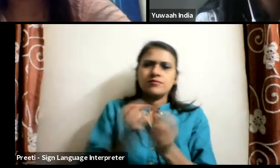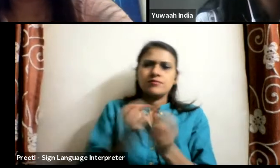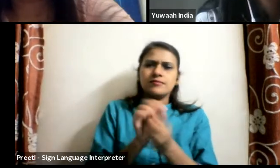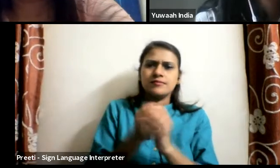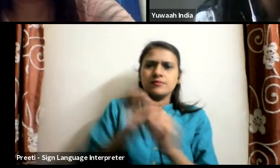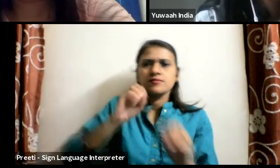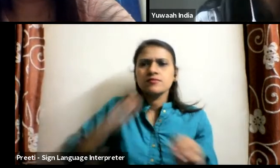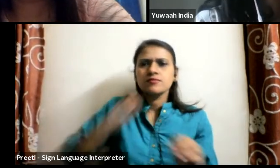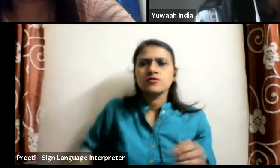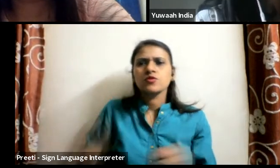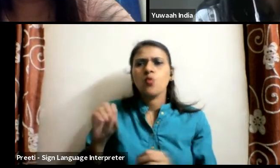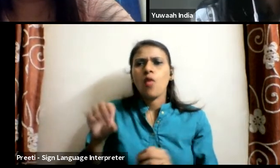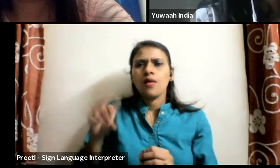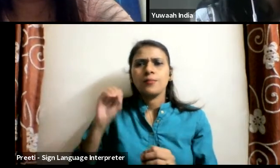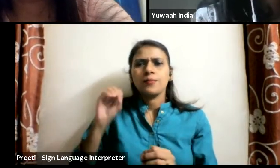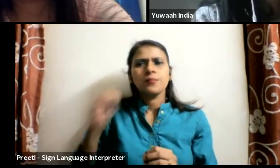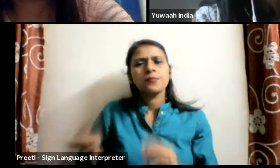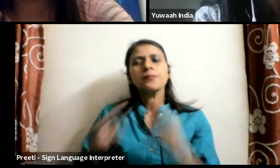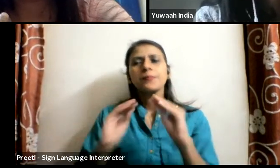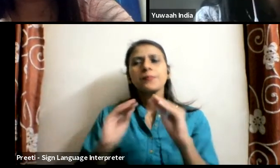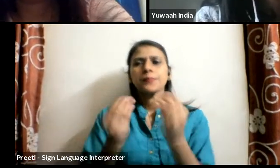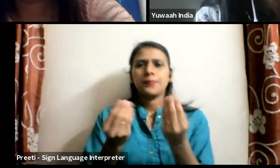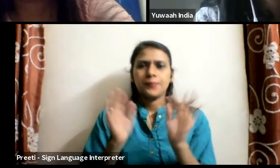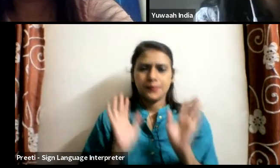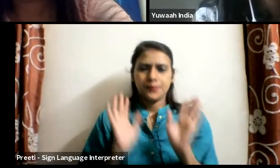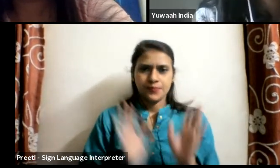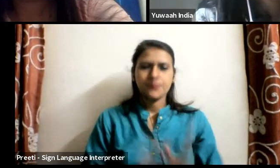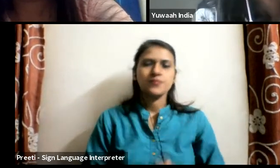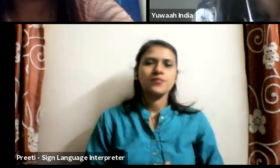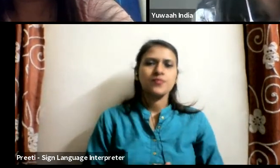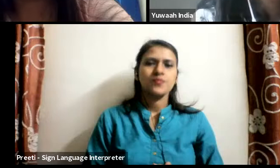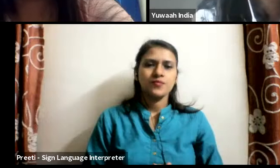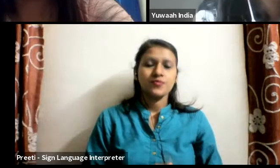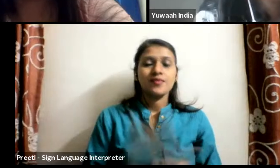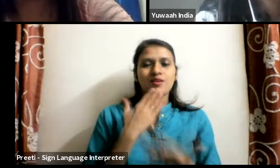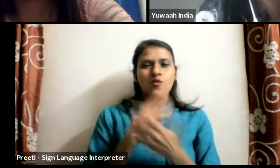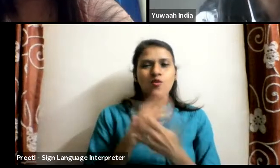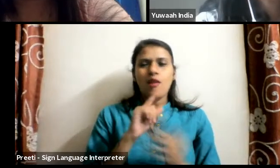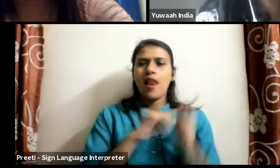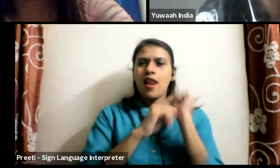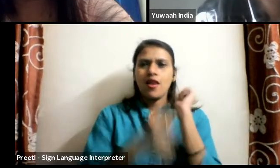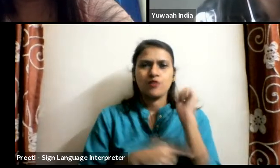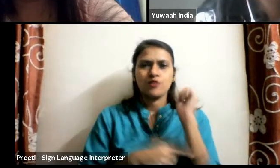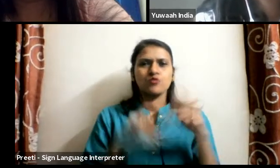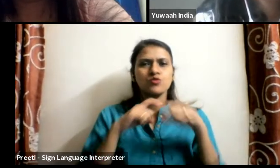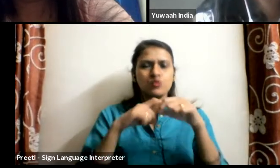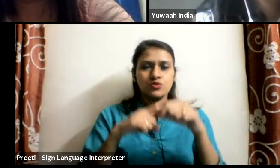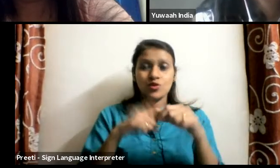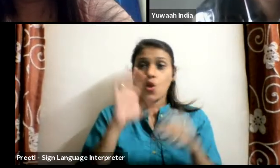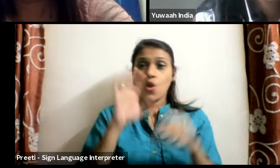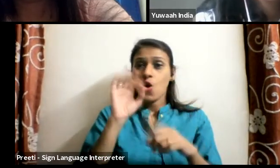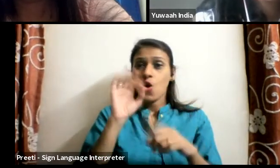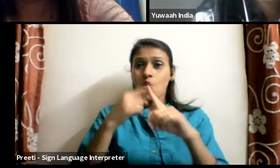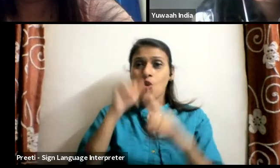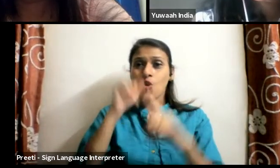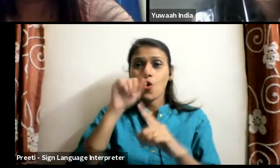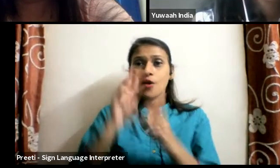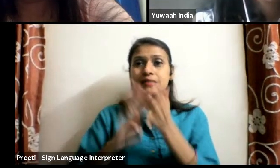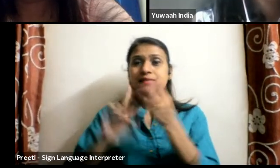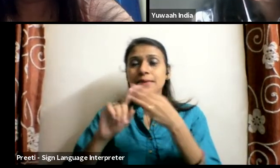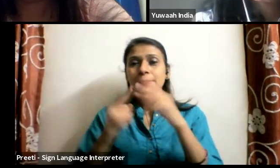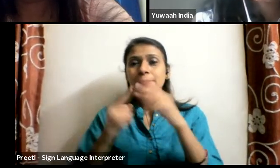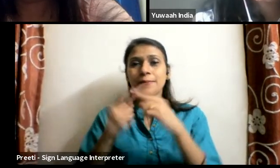करें। ठीक है, थैंक यू वेरी मच। देयर इज वन क्वेश्चन। हमारी ऑक्सीमीटर रीडिंग 77